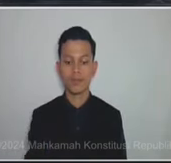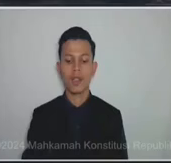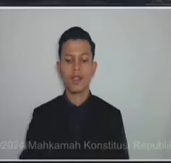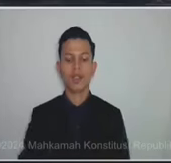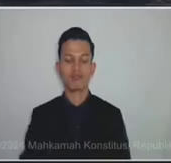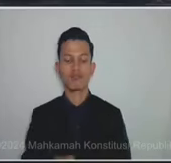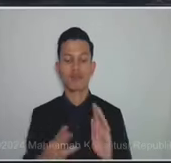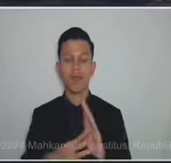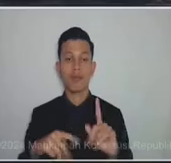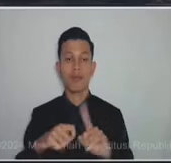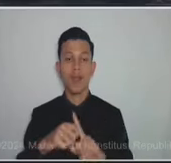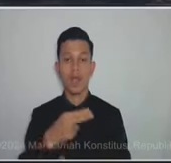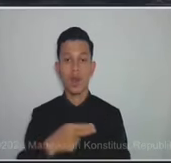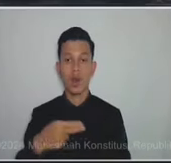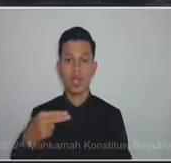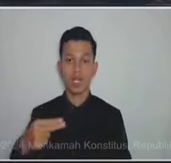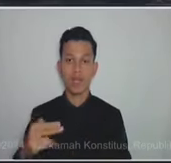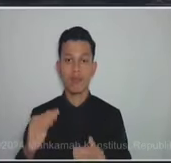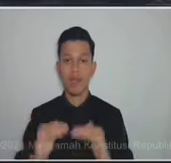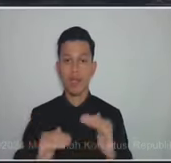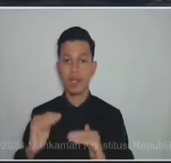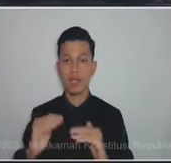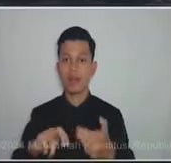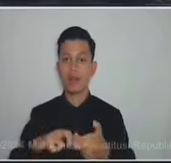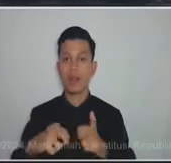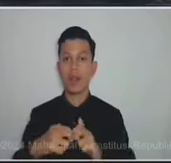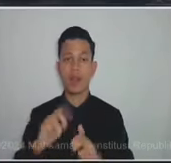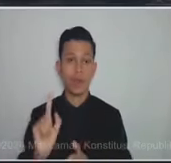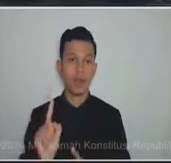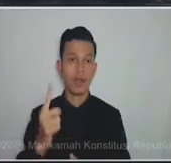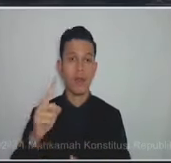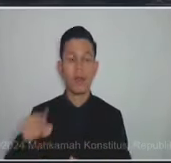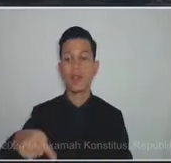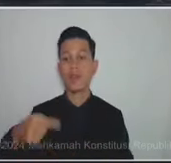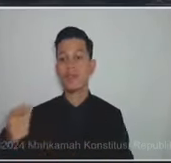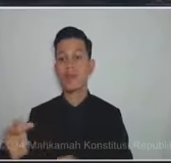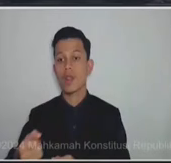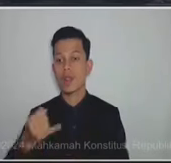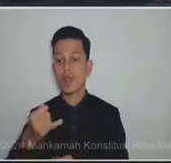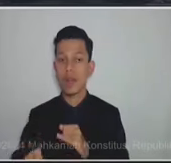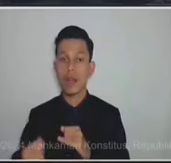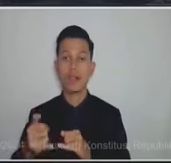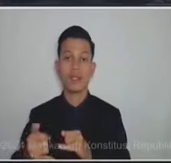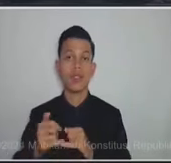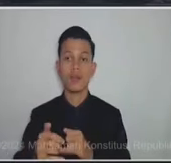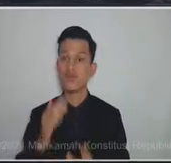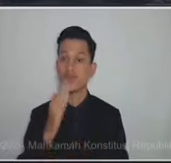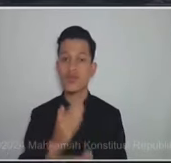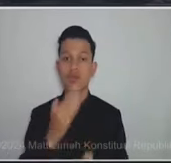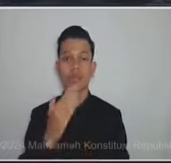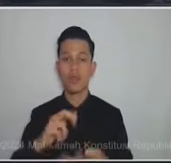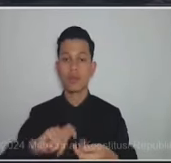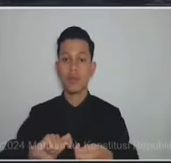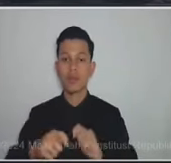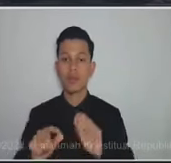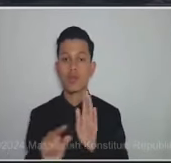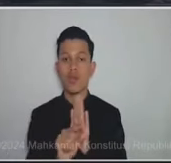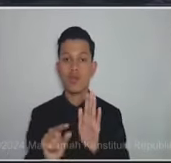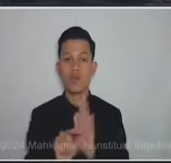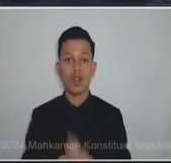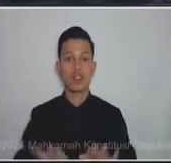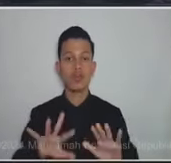Indonesia yang mengadili perkara konstitusi pada tingkat pertama dan terakhir menjatuhkan dalam perkara pengujian undang-undang Nomor 10